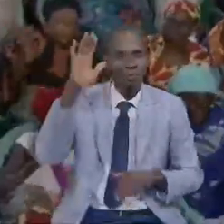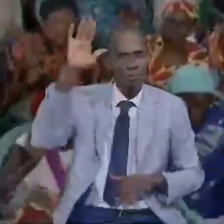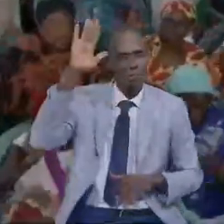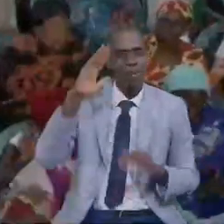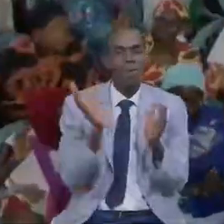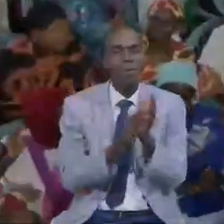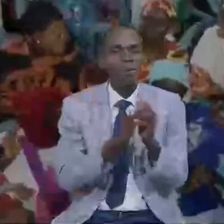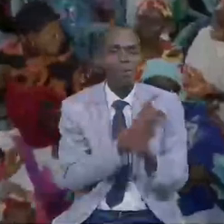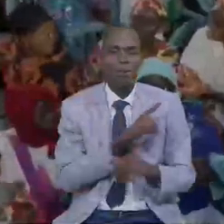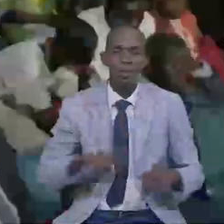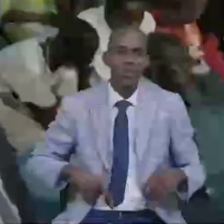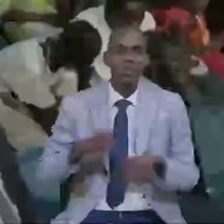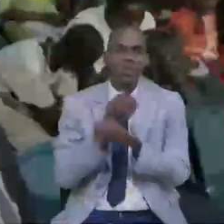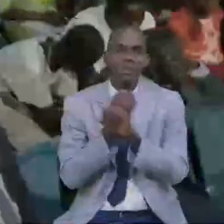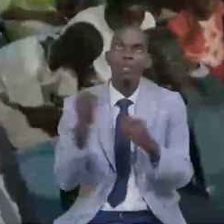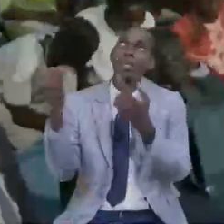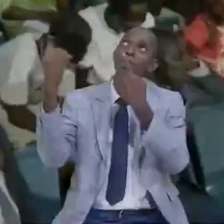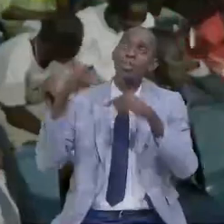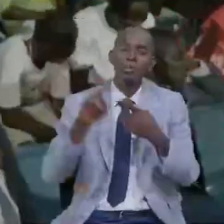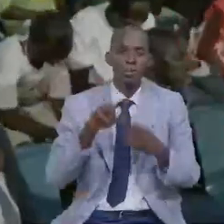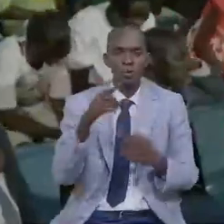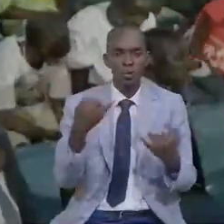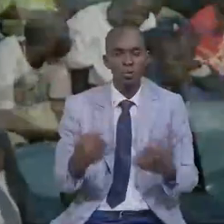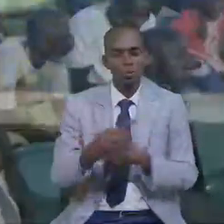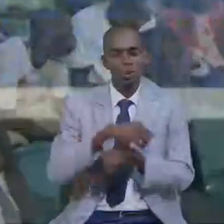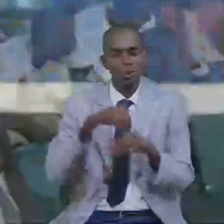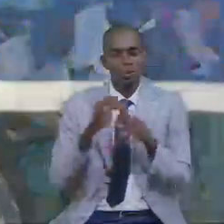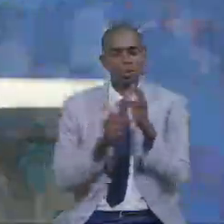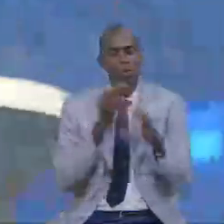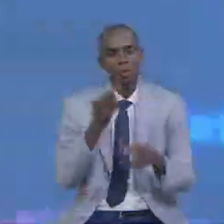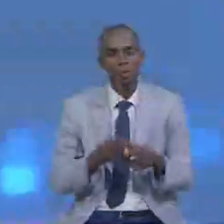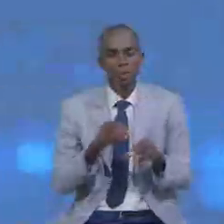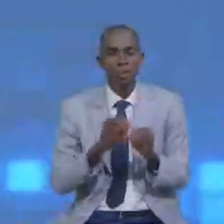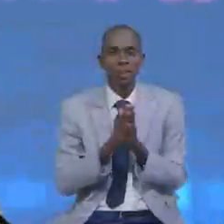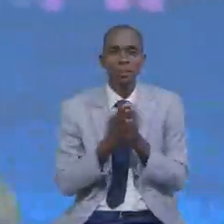le salut est venu pour aujourd'hui. Voyons Actes chapitre 4,